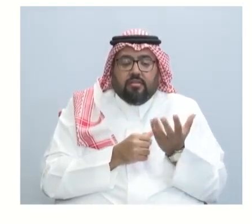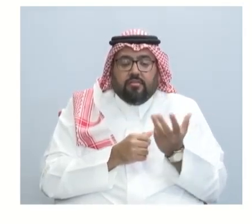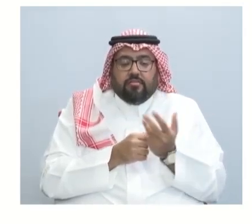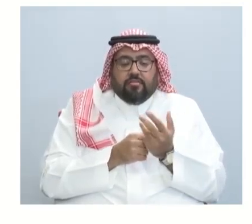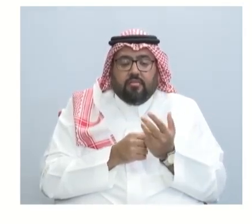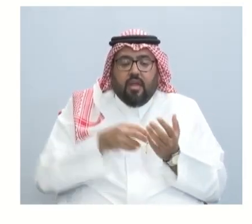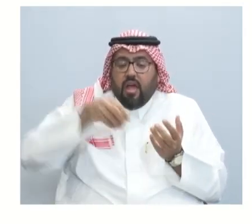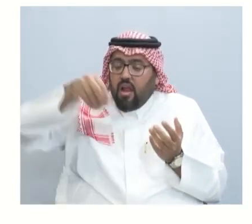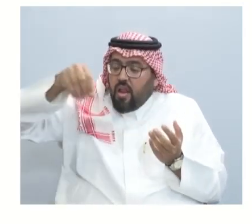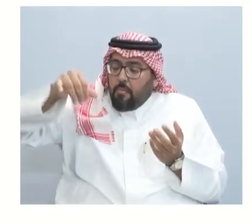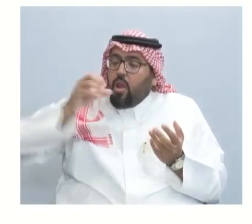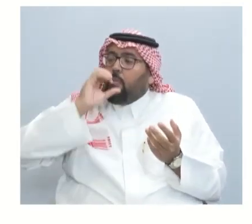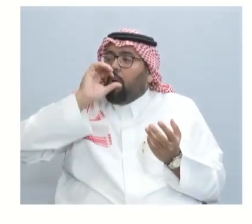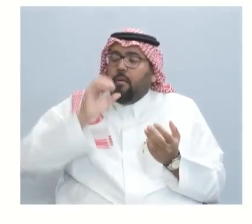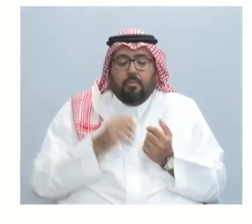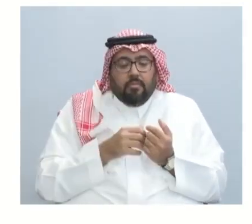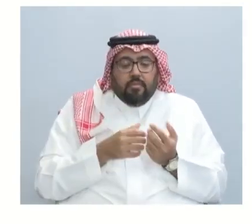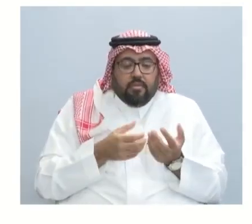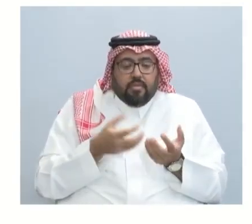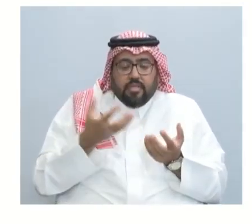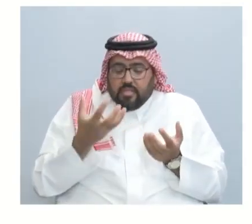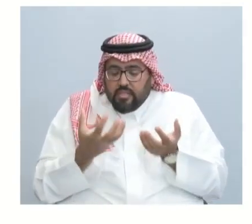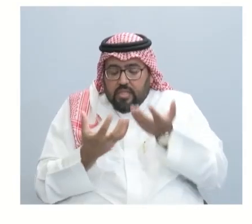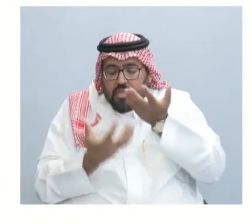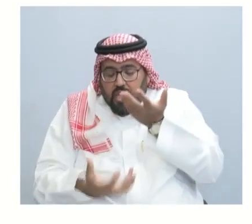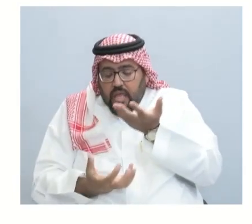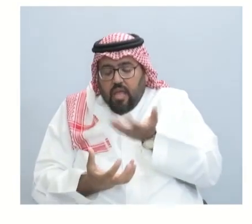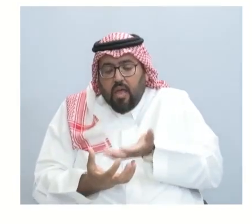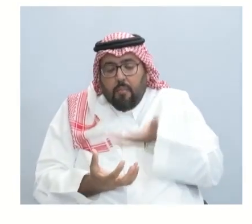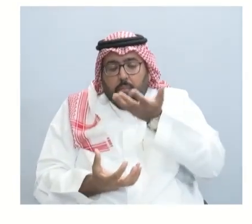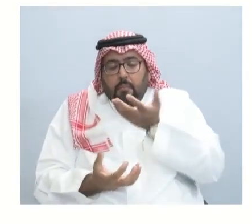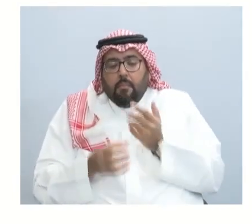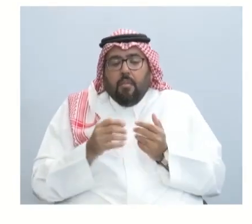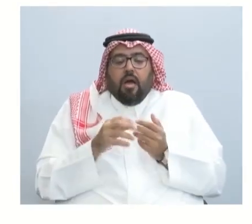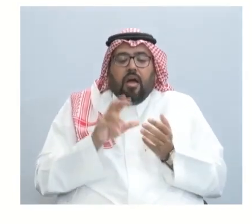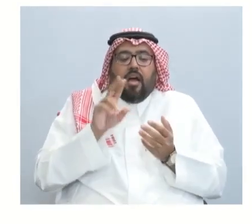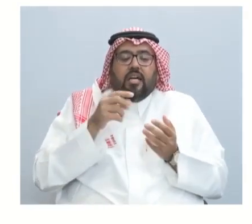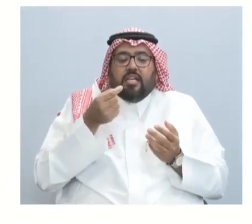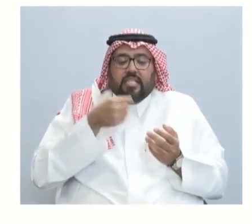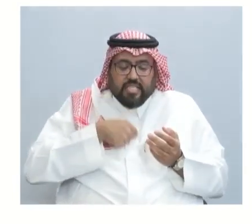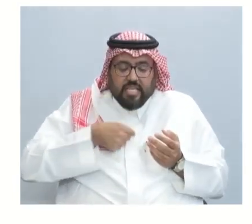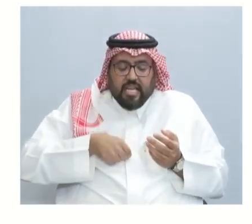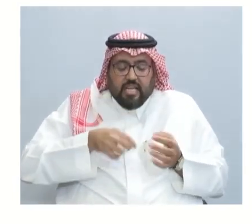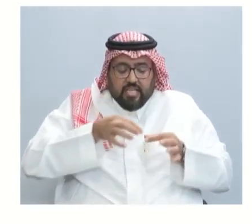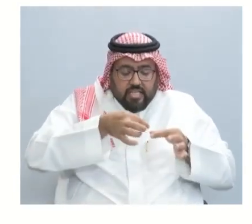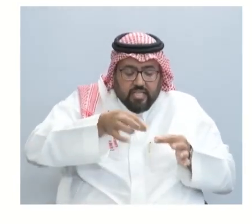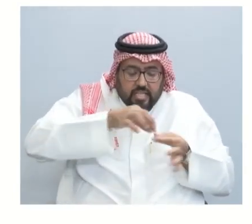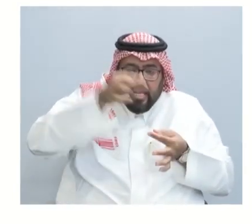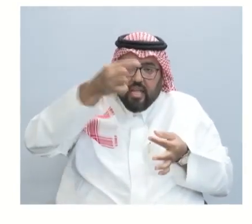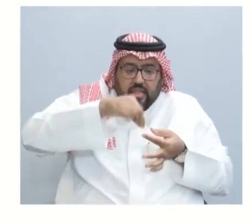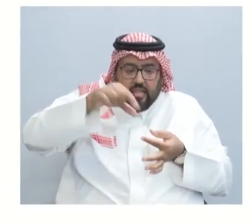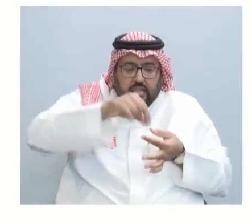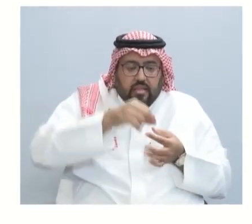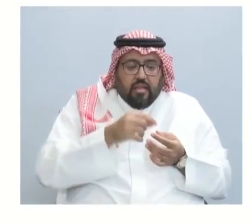للرمل والمانستطيع فصلهما بالترسيب اما الازرار والخرز نستطيع فصلهما باليد اما